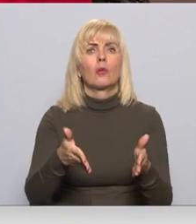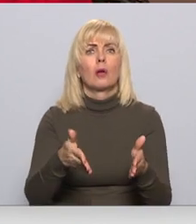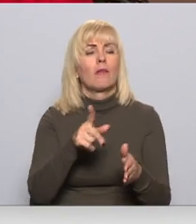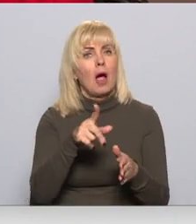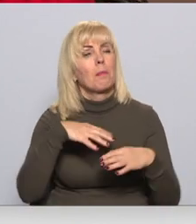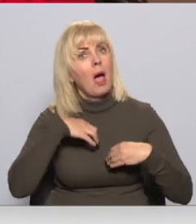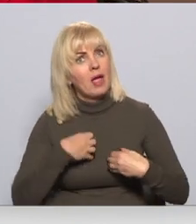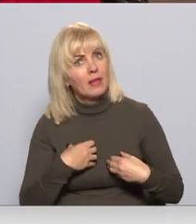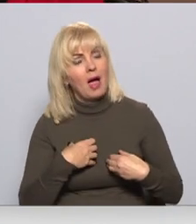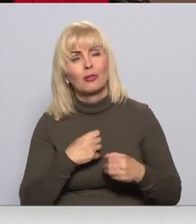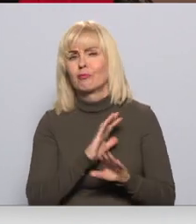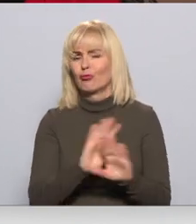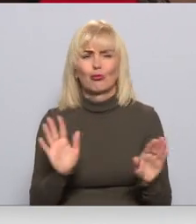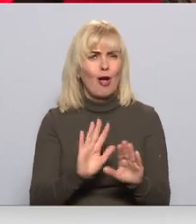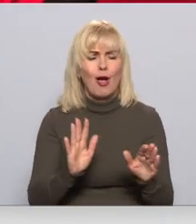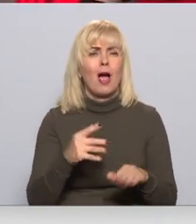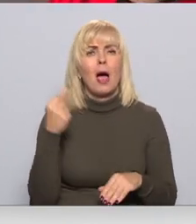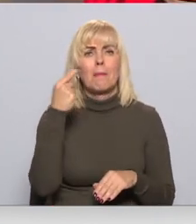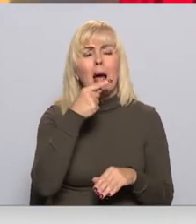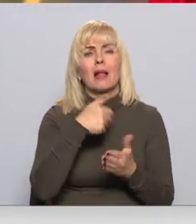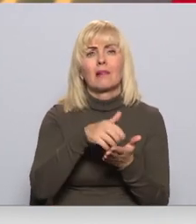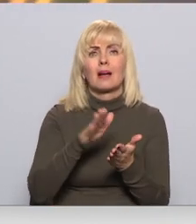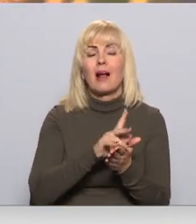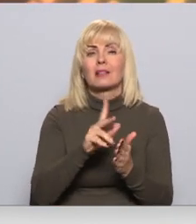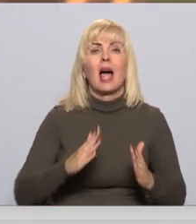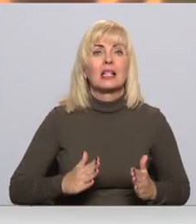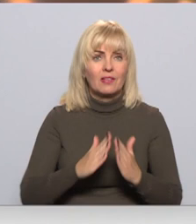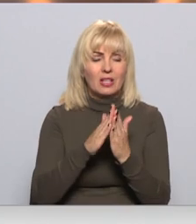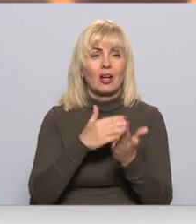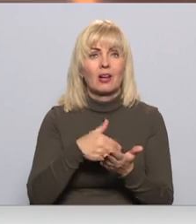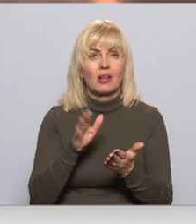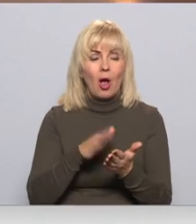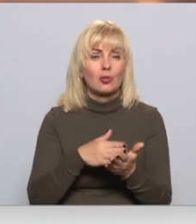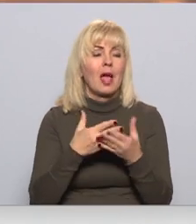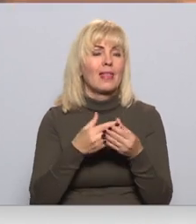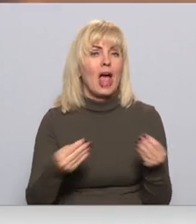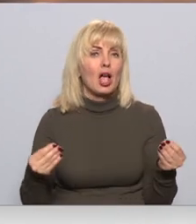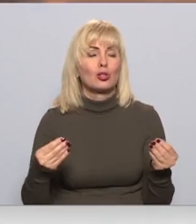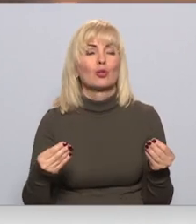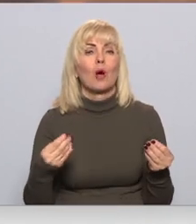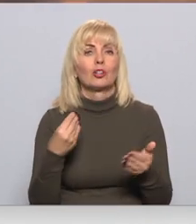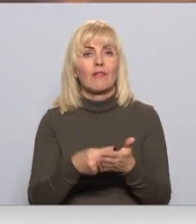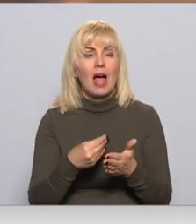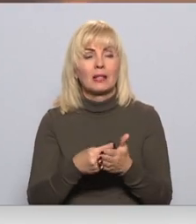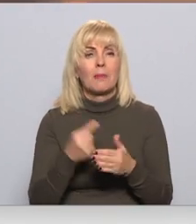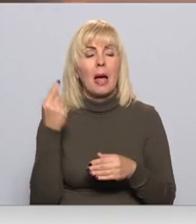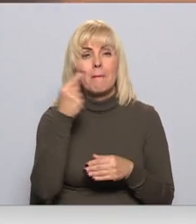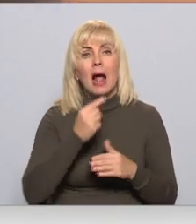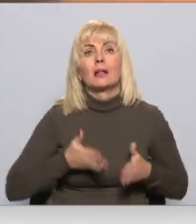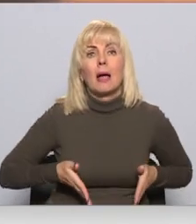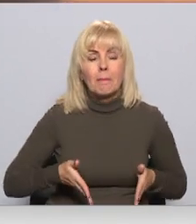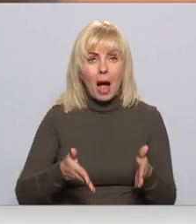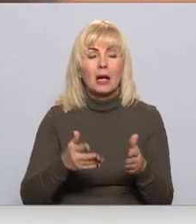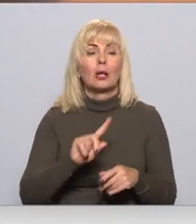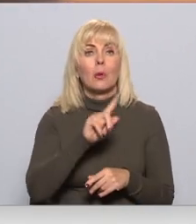ko? Nē, priekš mums melnā krāsa, svinību krāsa un absolūti nezūdoša vērtība, un melnais paklājs ir ar mums jau no